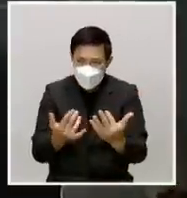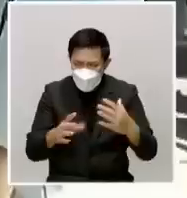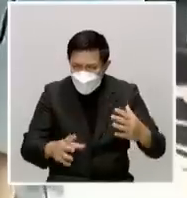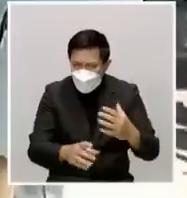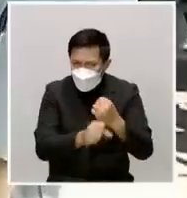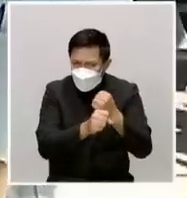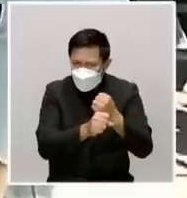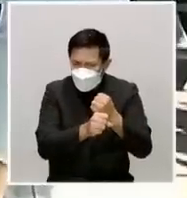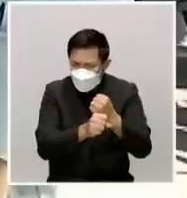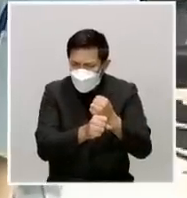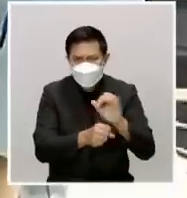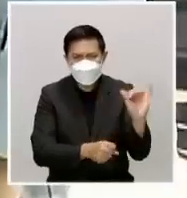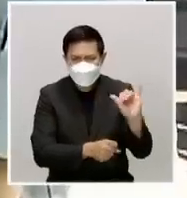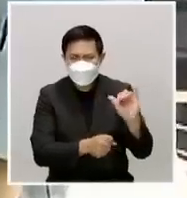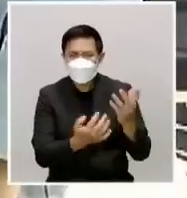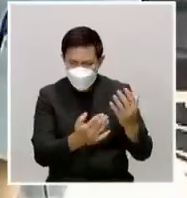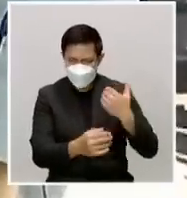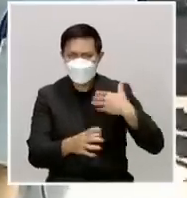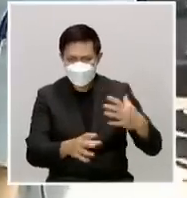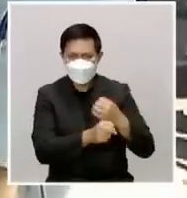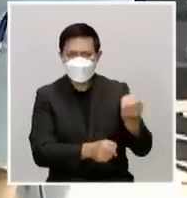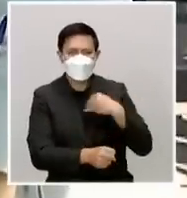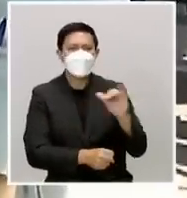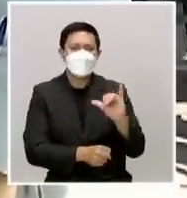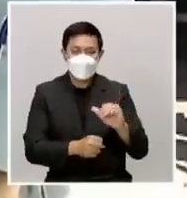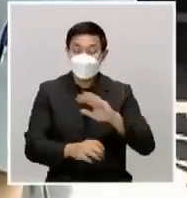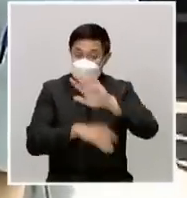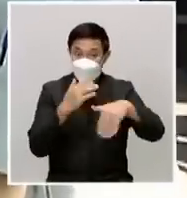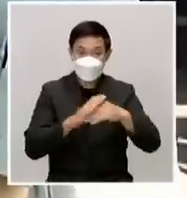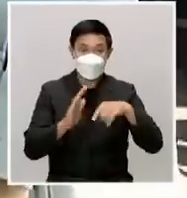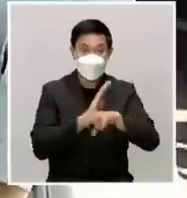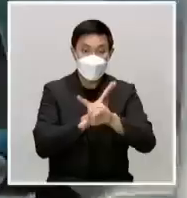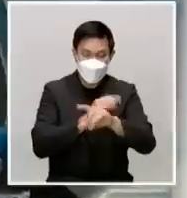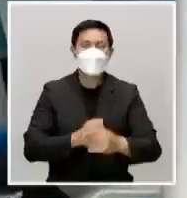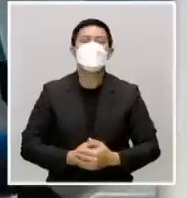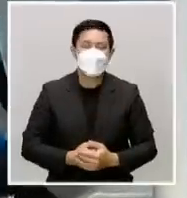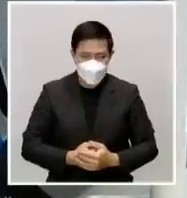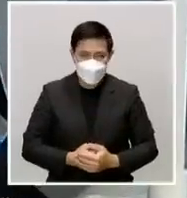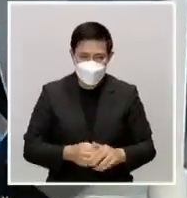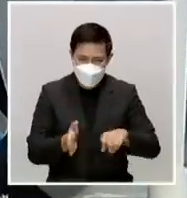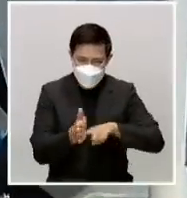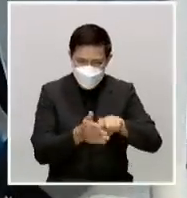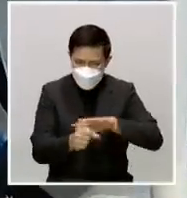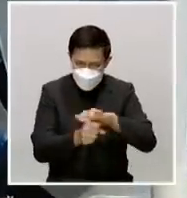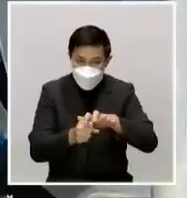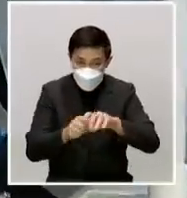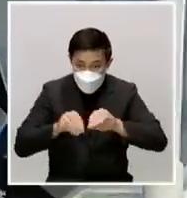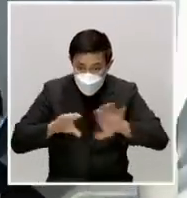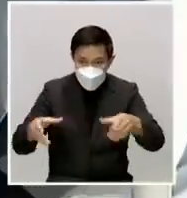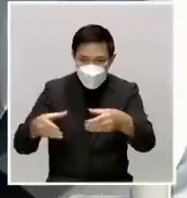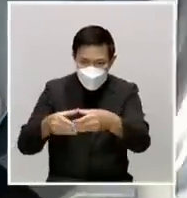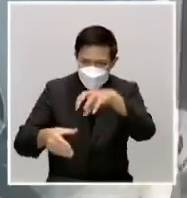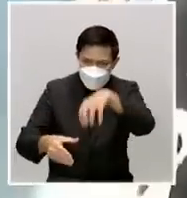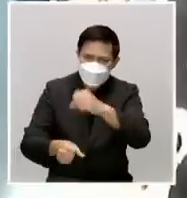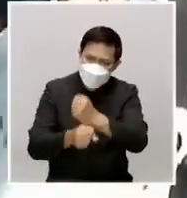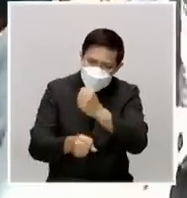านการค้นหาเชิงรุกเพิ่มเติมนะคะภาพรวมทั้งจังหวัดค่ะคุณผู้ชมคะพบว่ามีการระบาดแบบกลุ่มก้อนในสถานประก